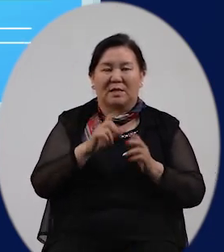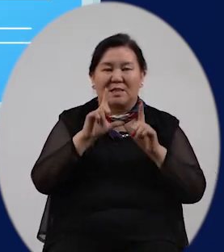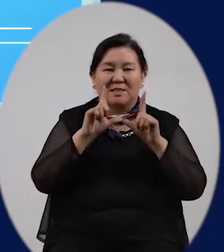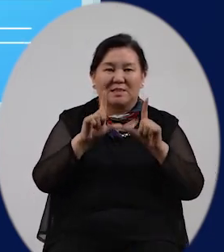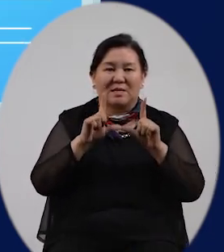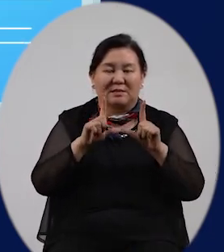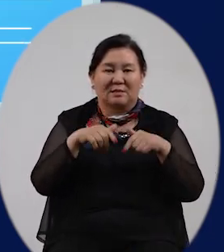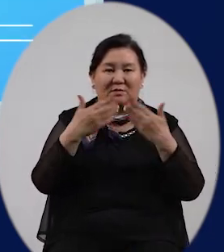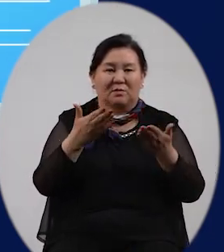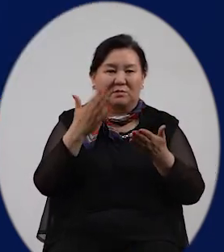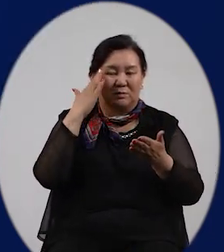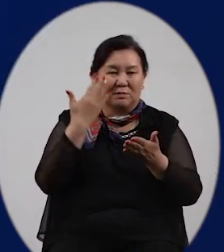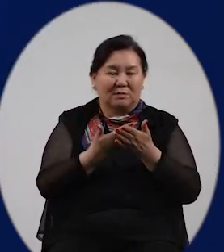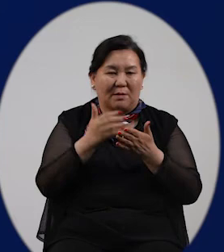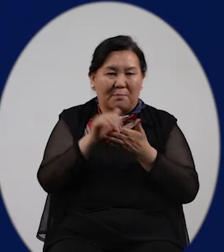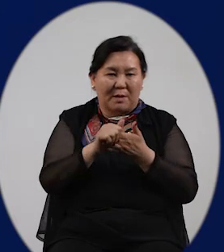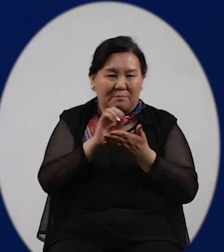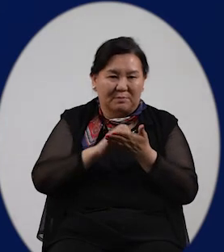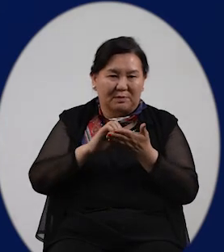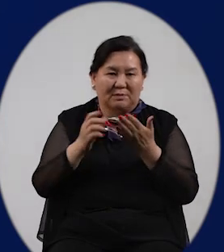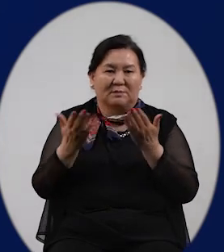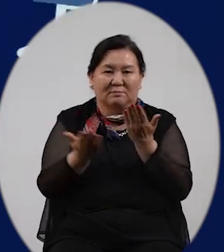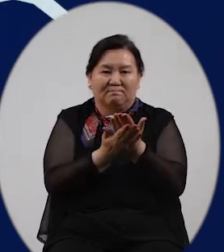олгох өргөдөлд дор дурдсан баримт бичгийг хавсаргана.